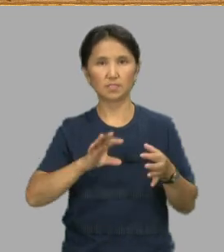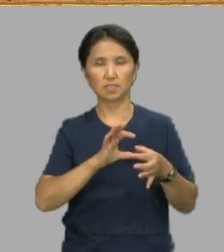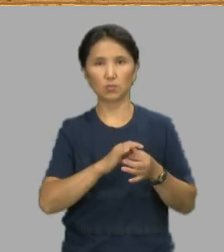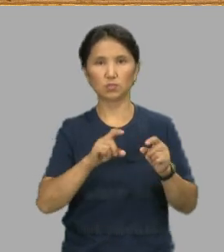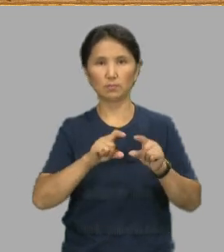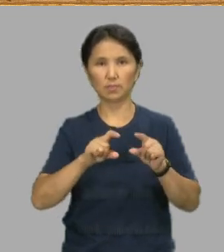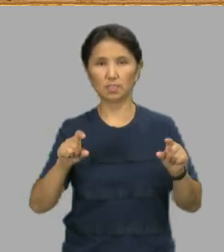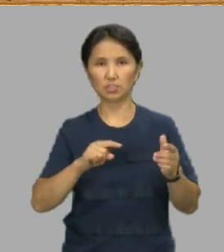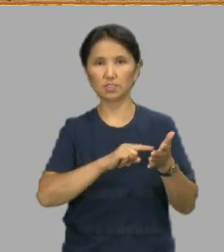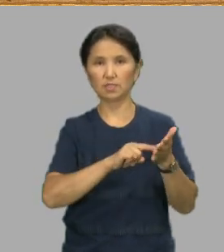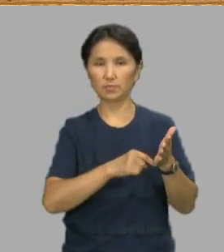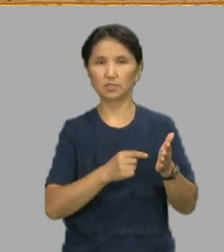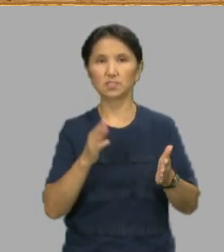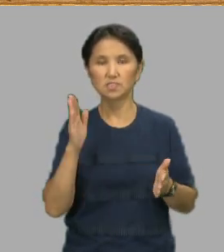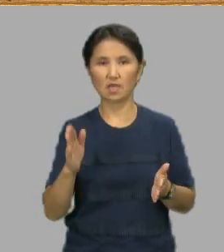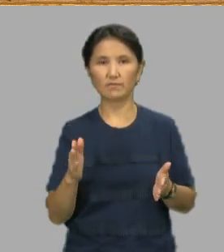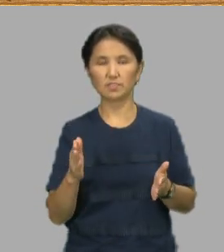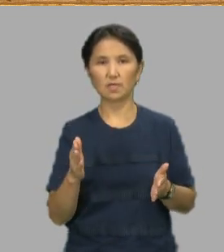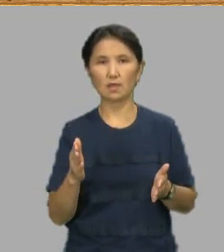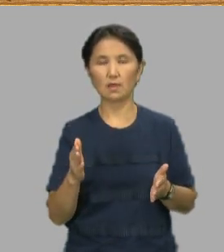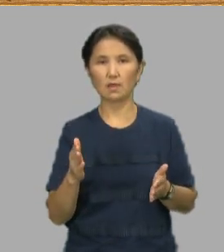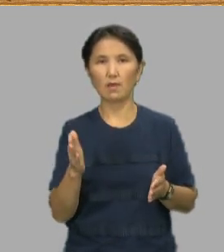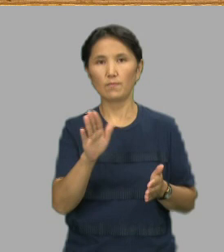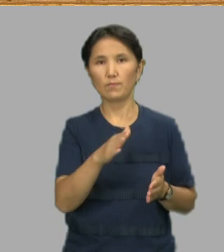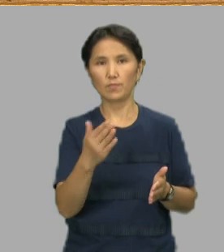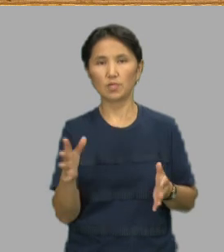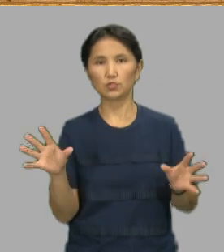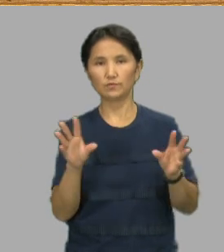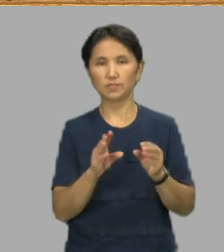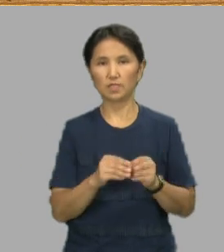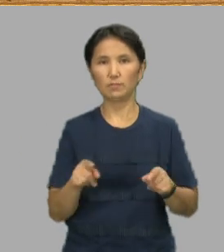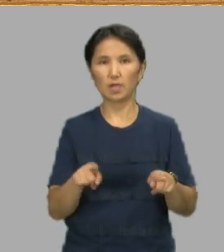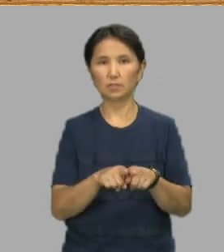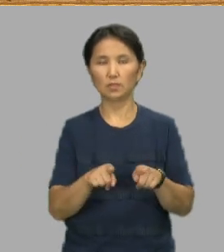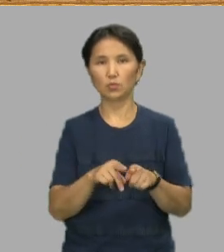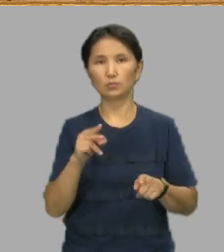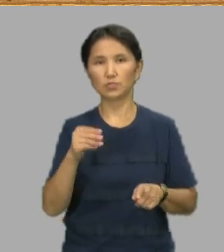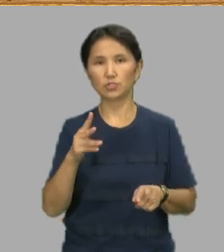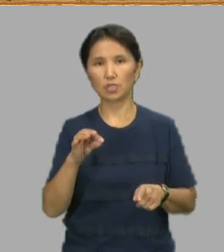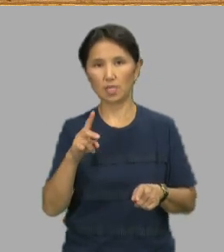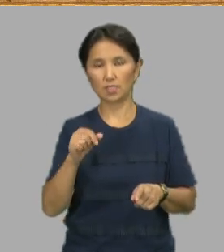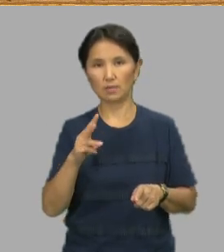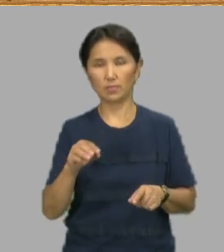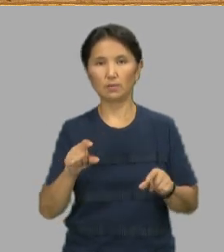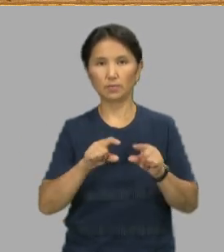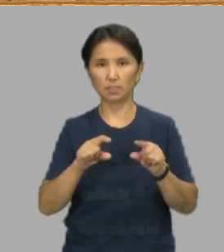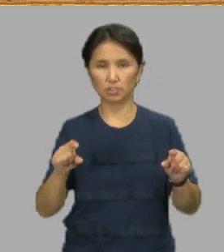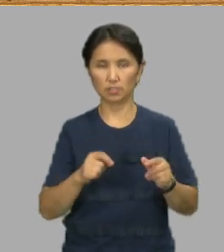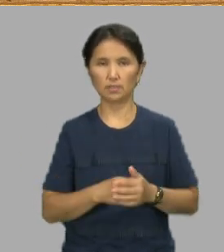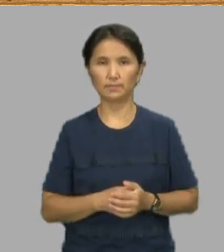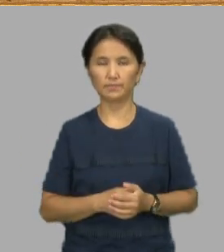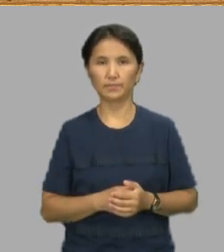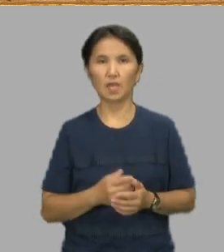бессоюзном предложении запятая ставится между всеми однородными